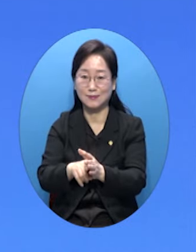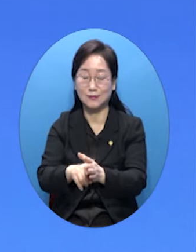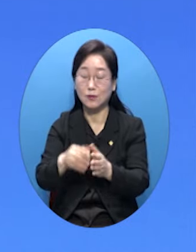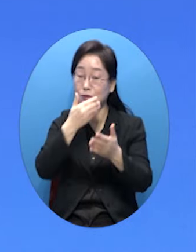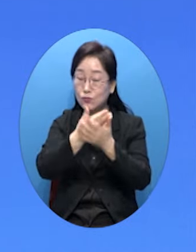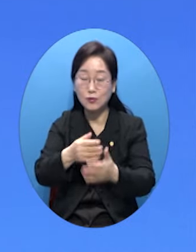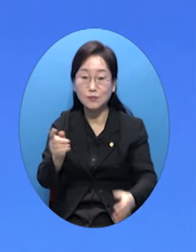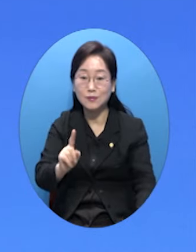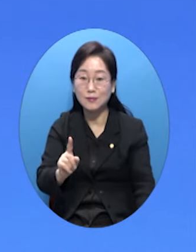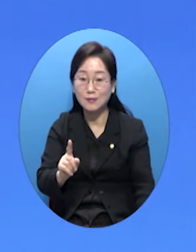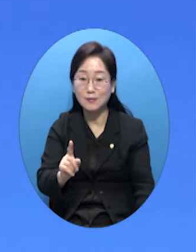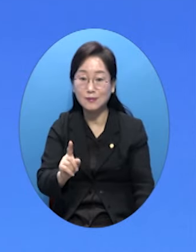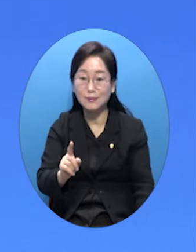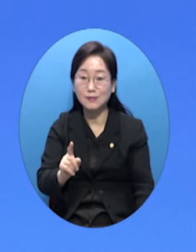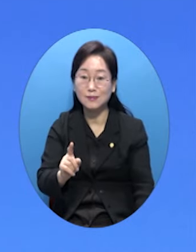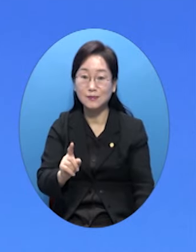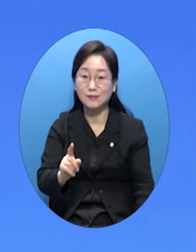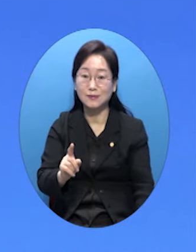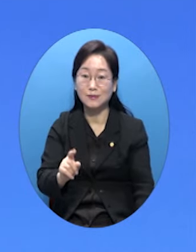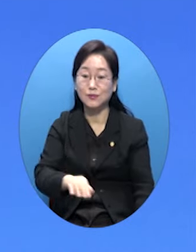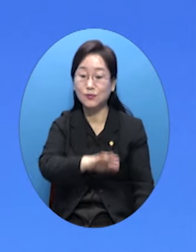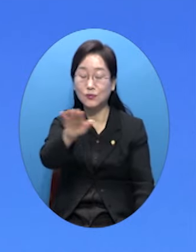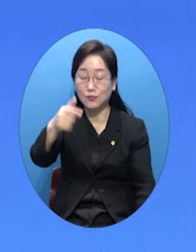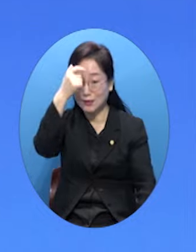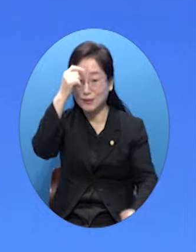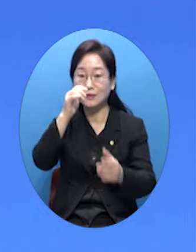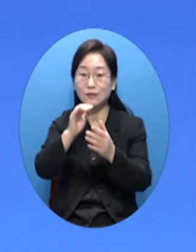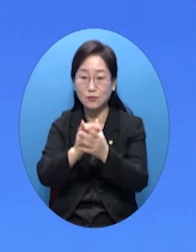중요한 것은 우리의 기도가